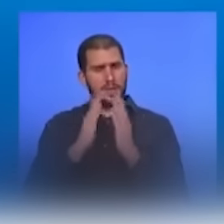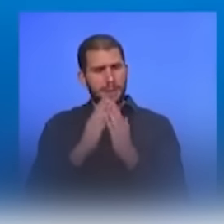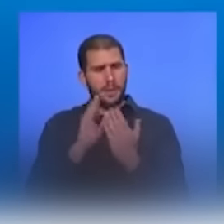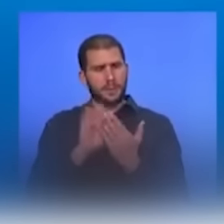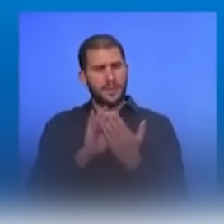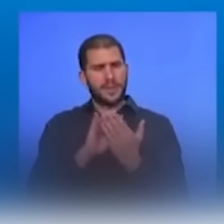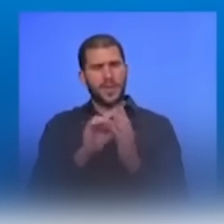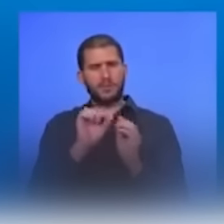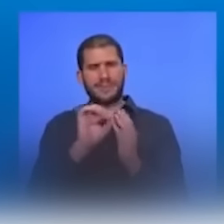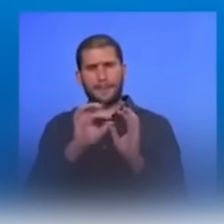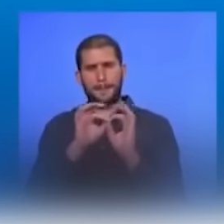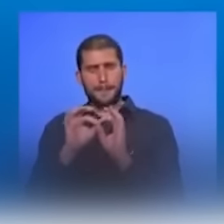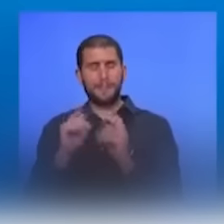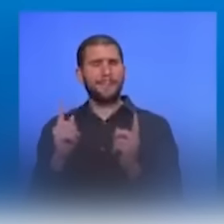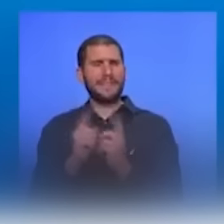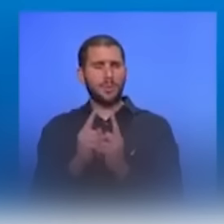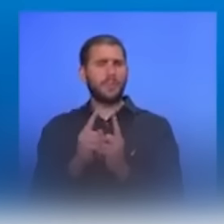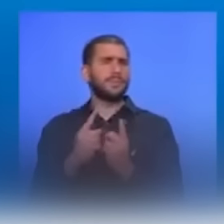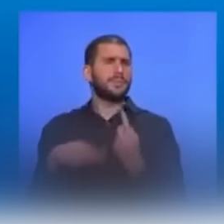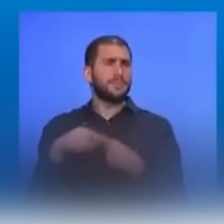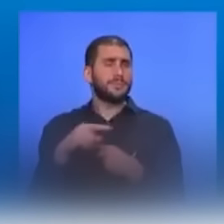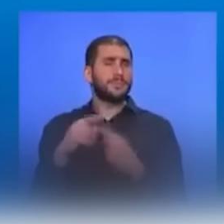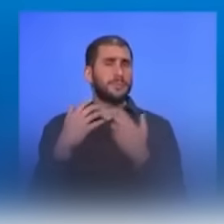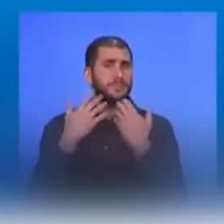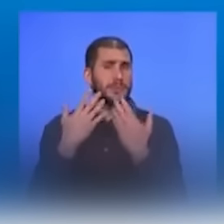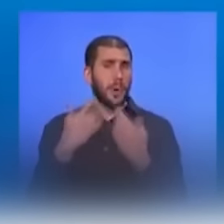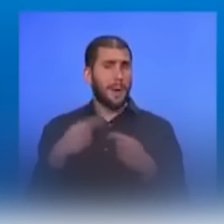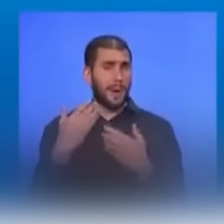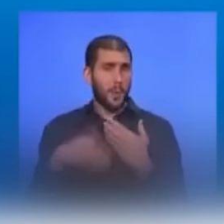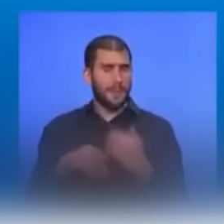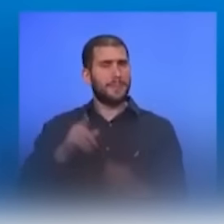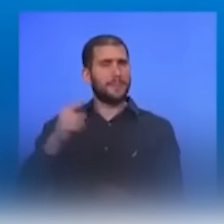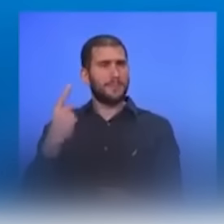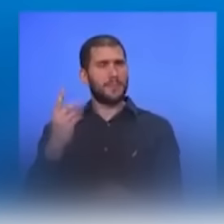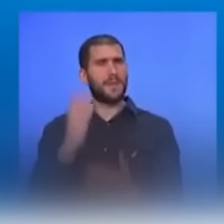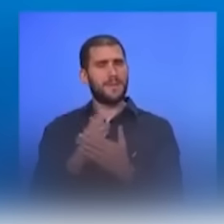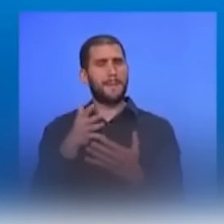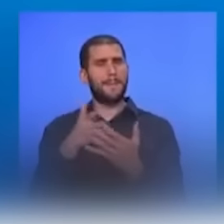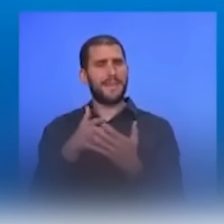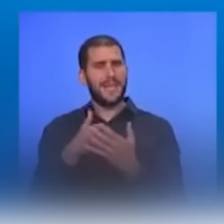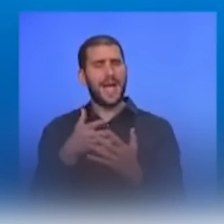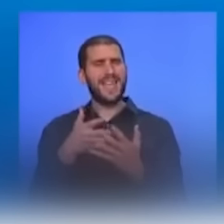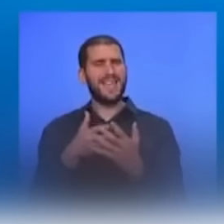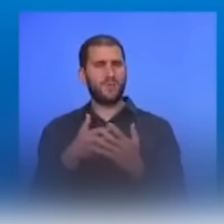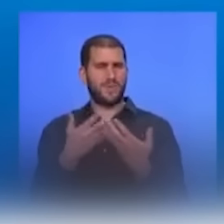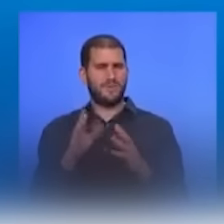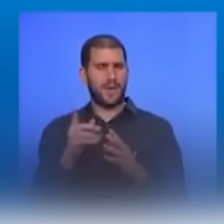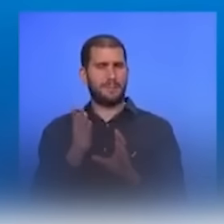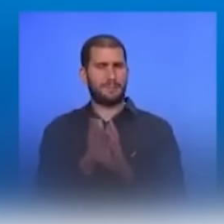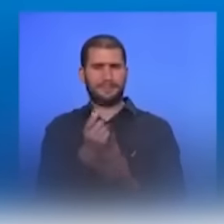תשבצים. בקיצור, אנחנו מתבשרים בימים האלה שהוא עבר בדיקה ואבחון